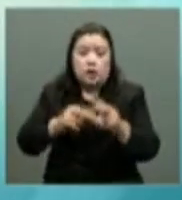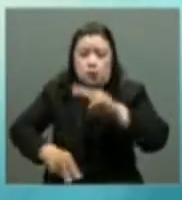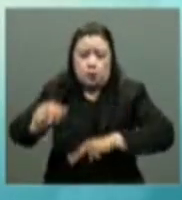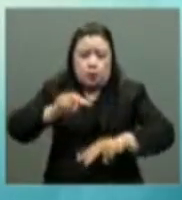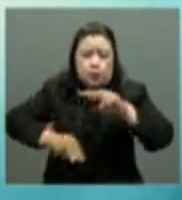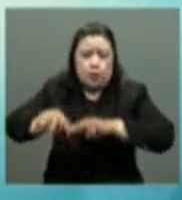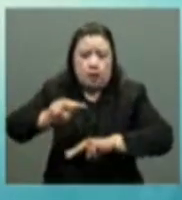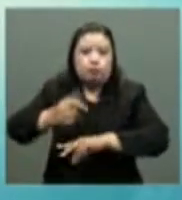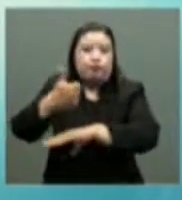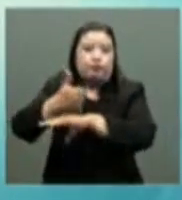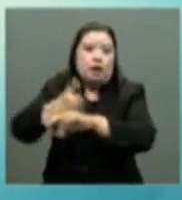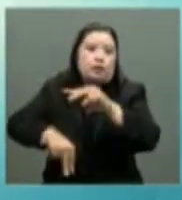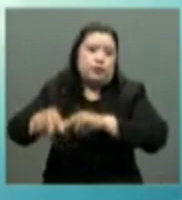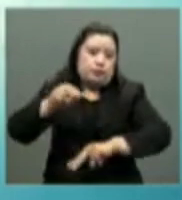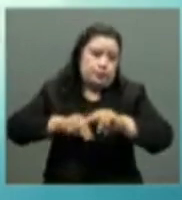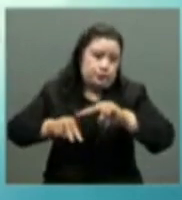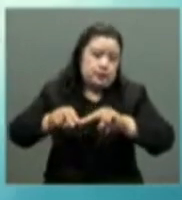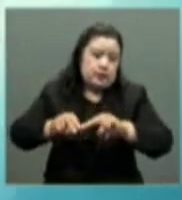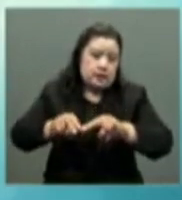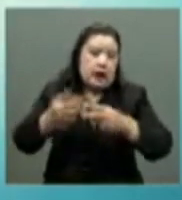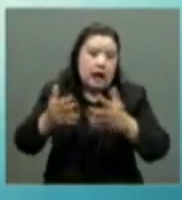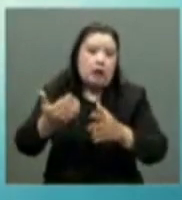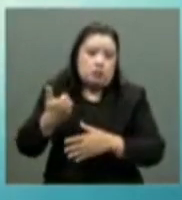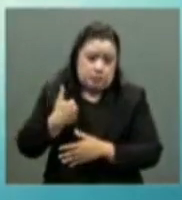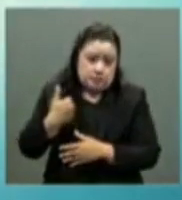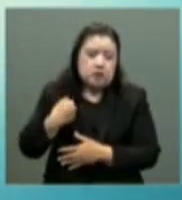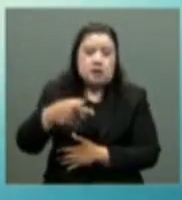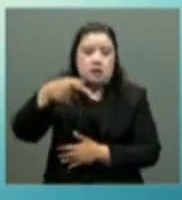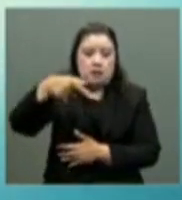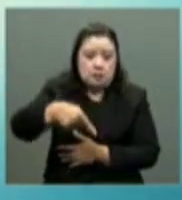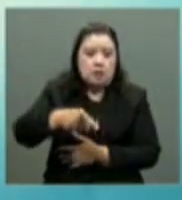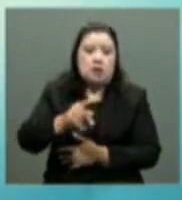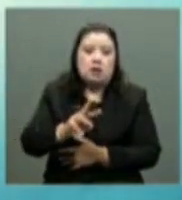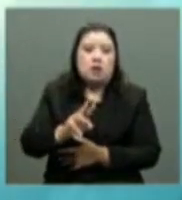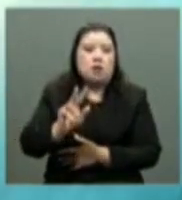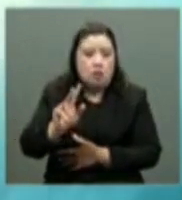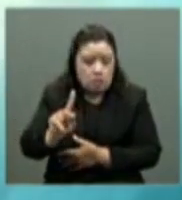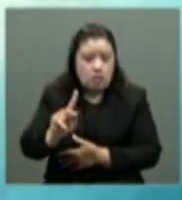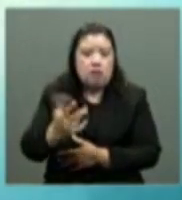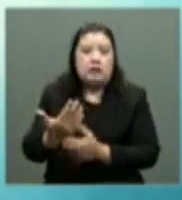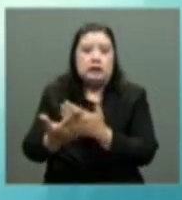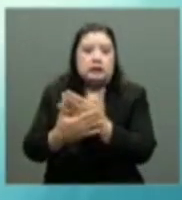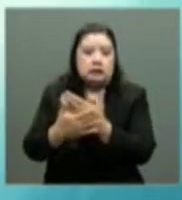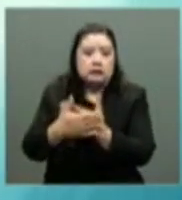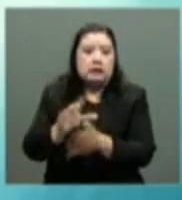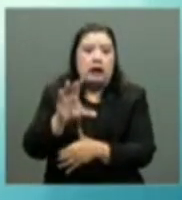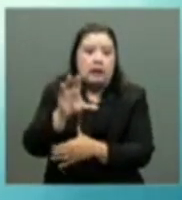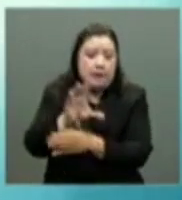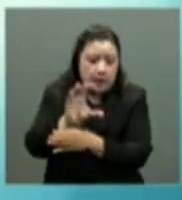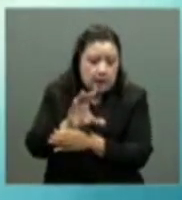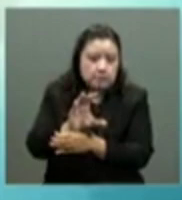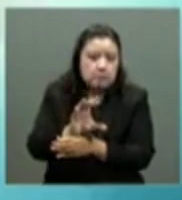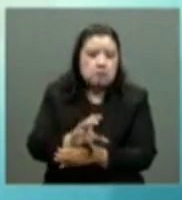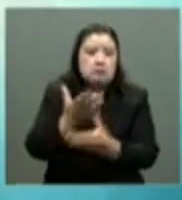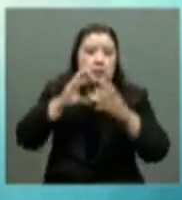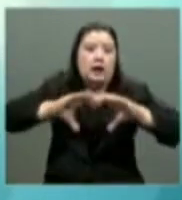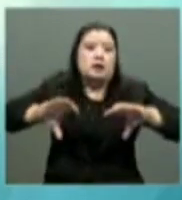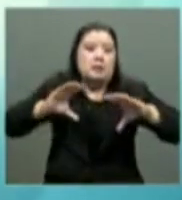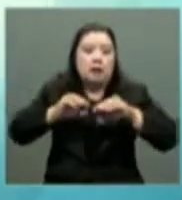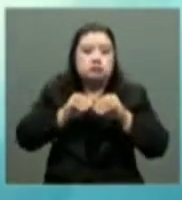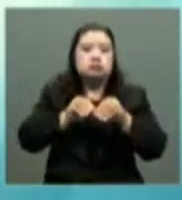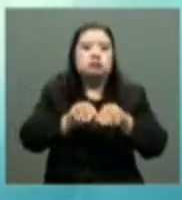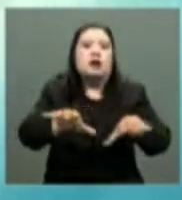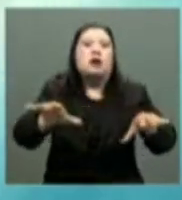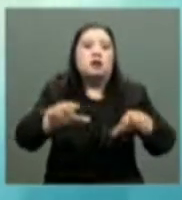แม้เรื่องของการประกาศจะเป็นเรื่องของสถานการณ์ฉุกเฉินจะเป็นเรื่องของส่วนกลางโดยทางท่